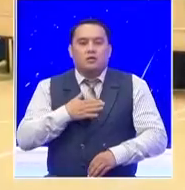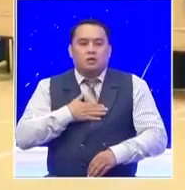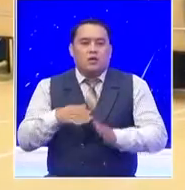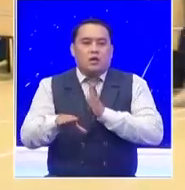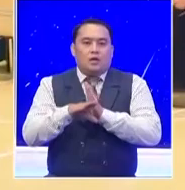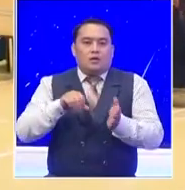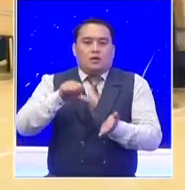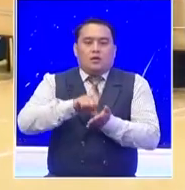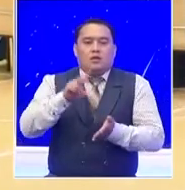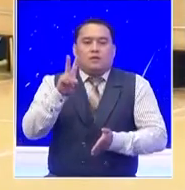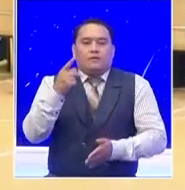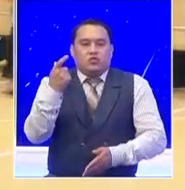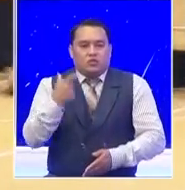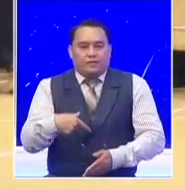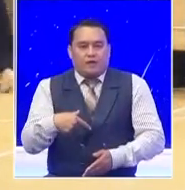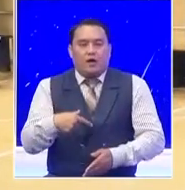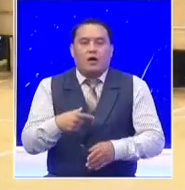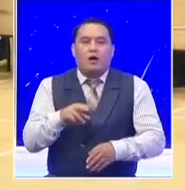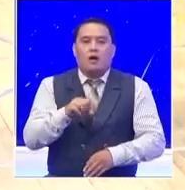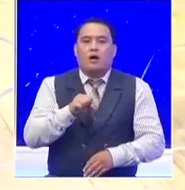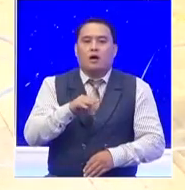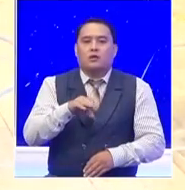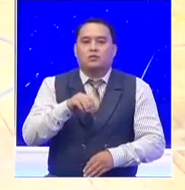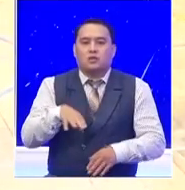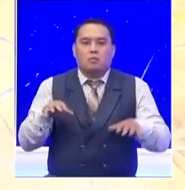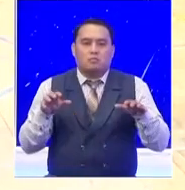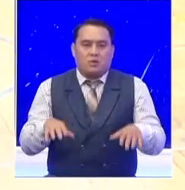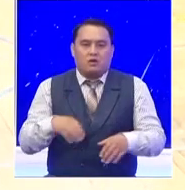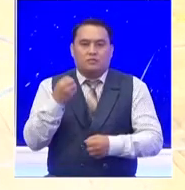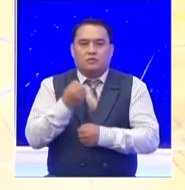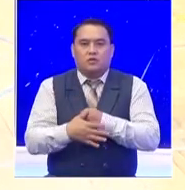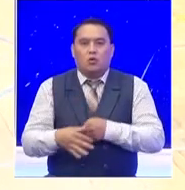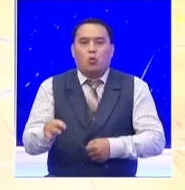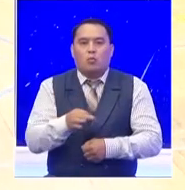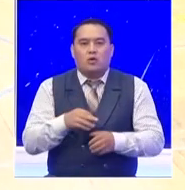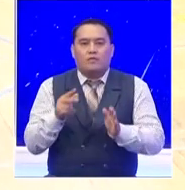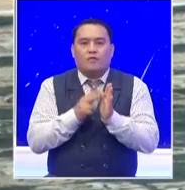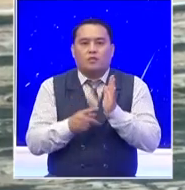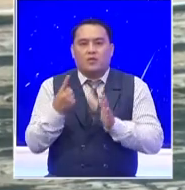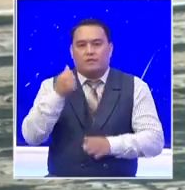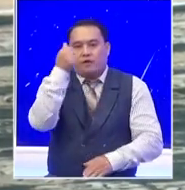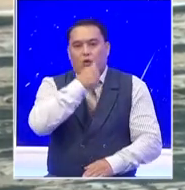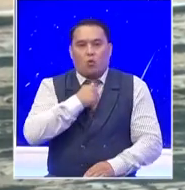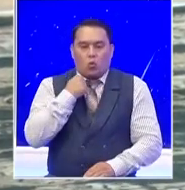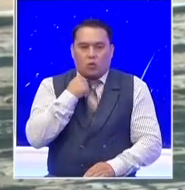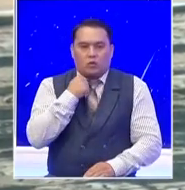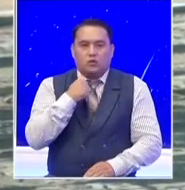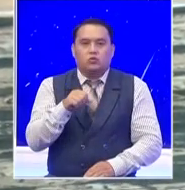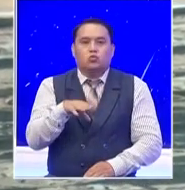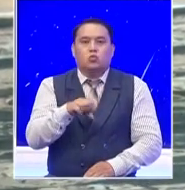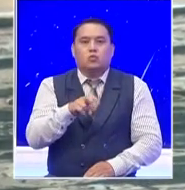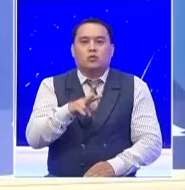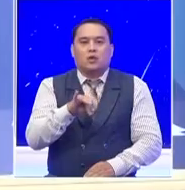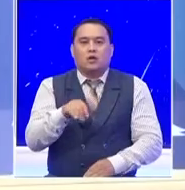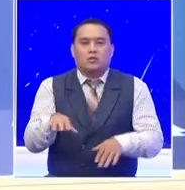Сенате претендовали два кандидата. Это Асет Кадырманов, председатель профсоюзного центра области 1981 года рождения, и Султан